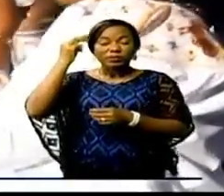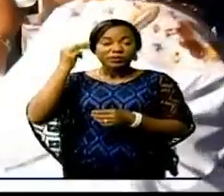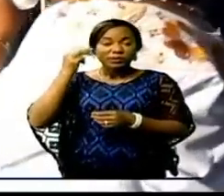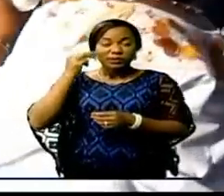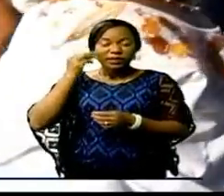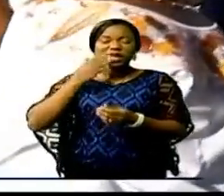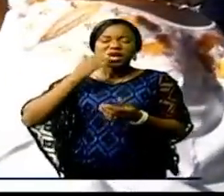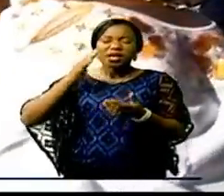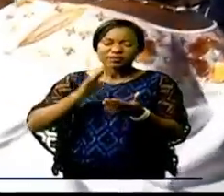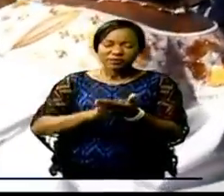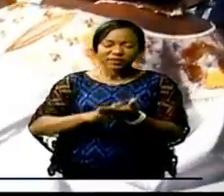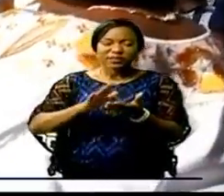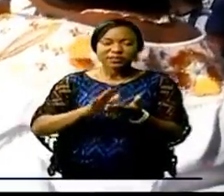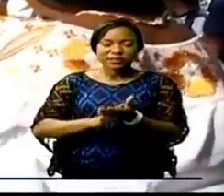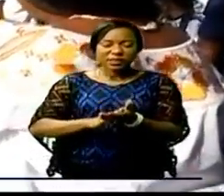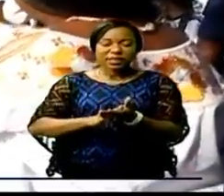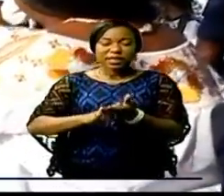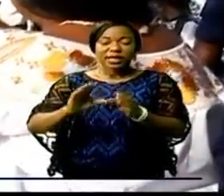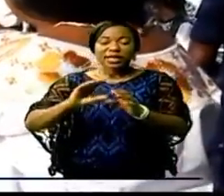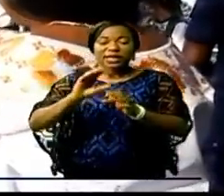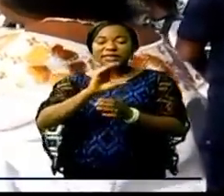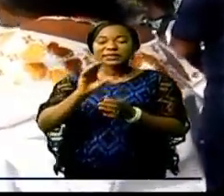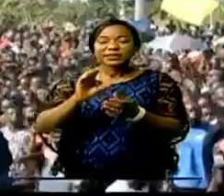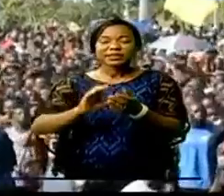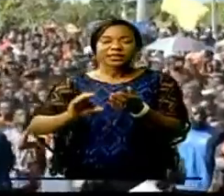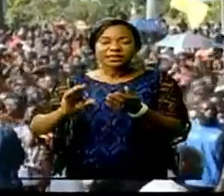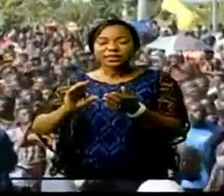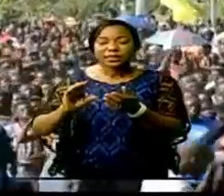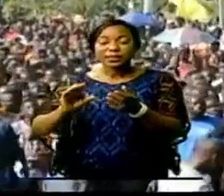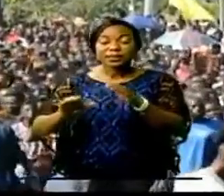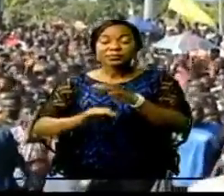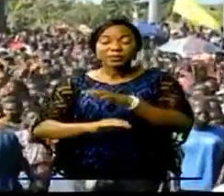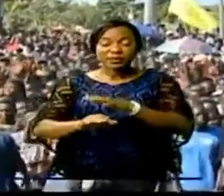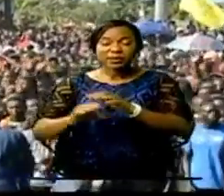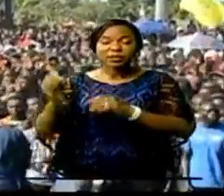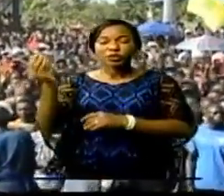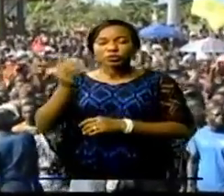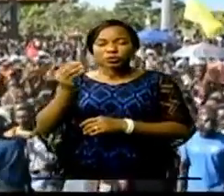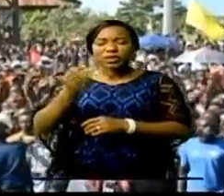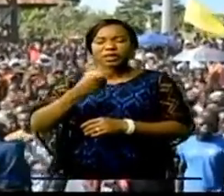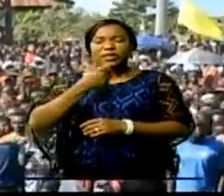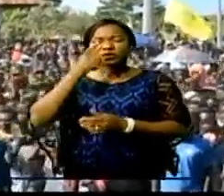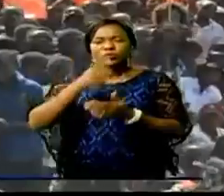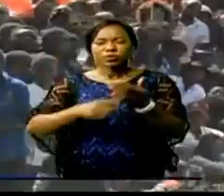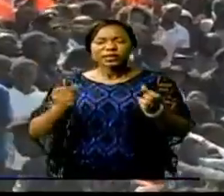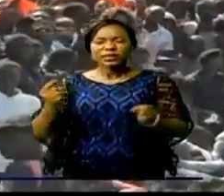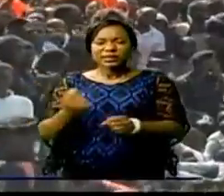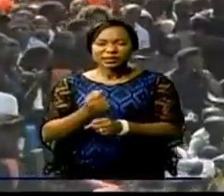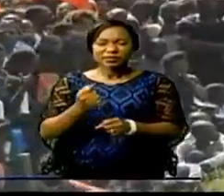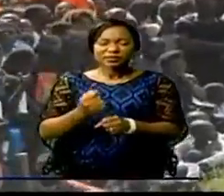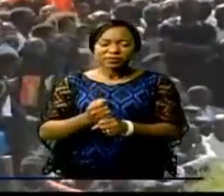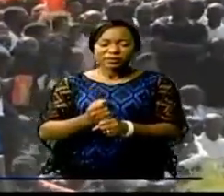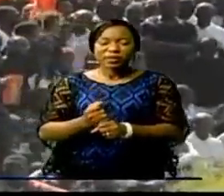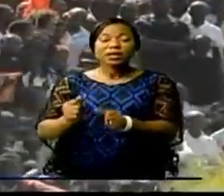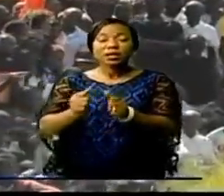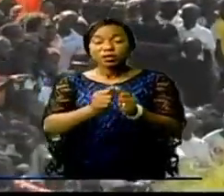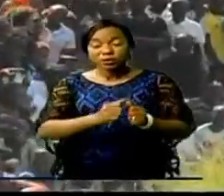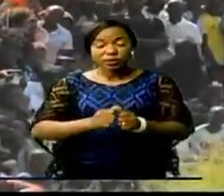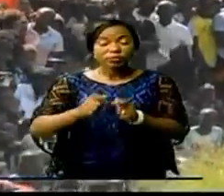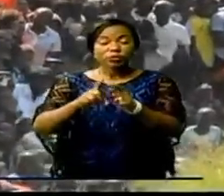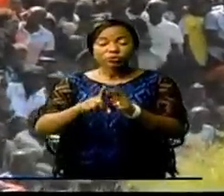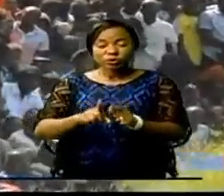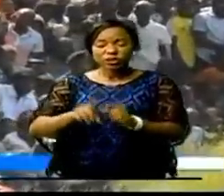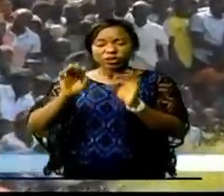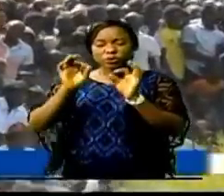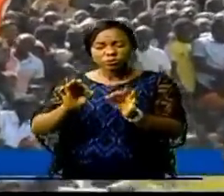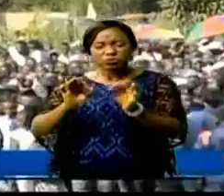a félicité la cellule de base IDPS Kikwit. Elle leur a encouragé à travailler davantage en recrutant de nouveaux combattants afin